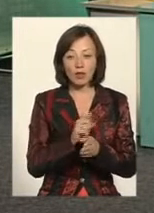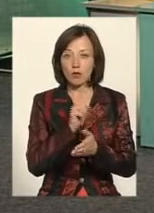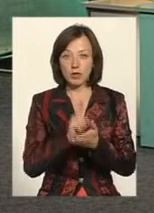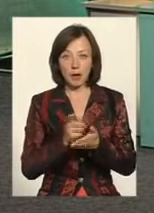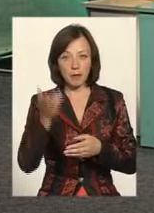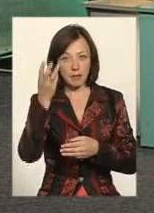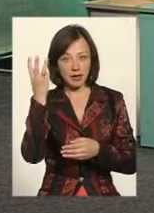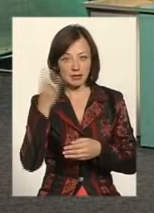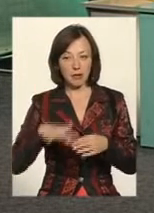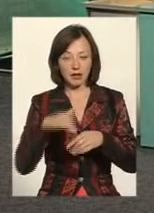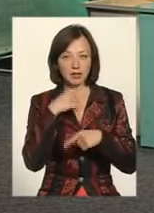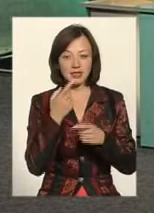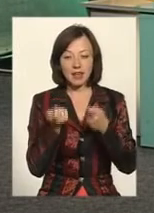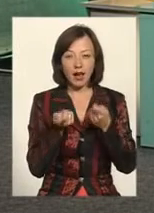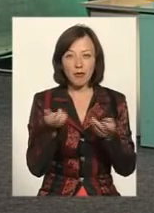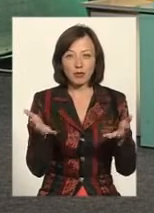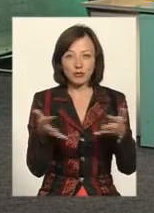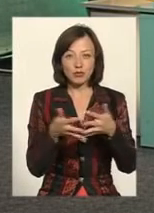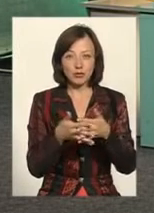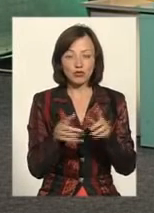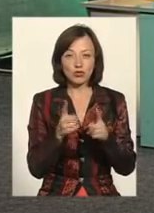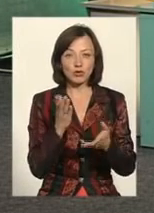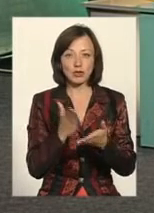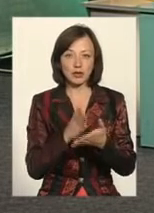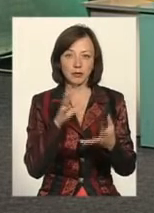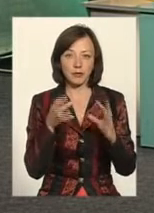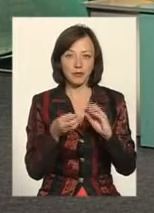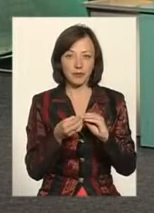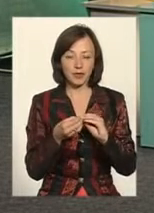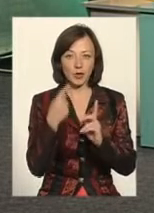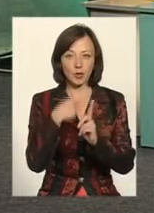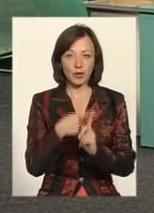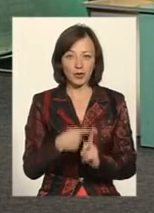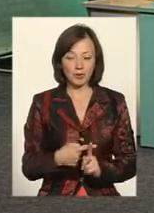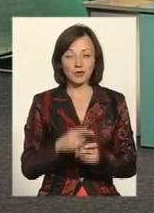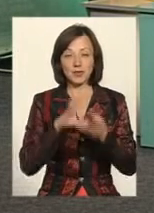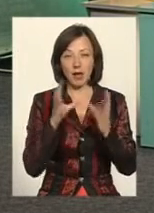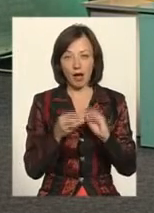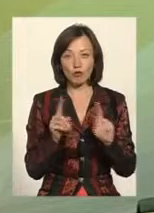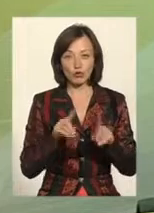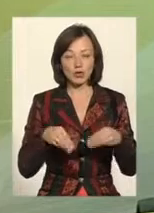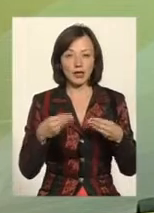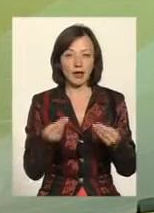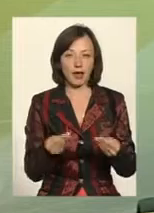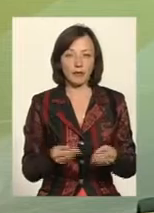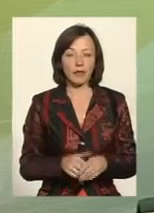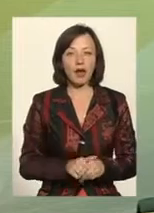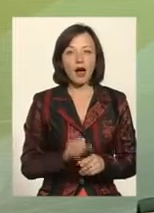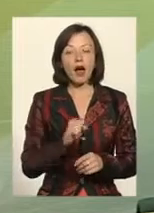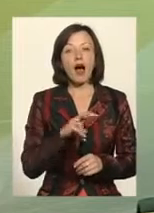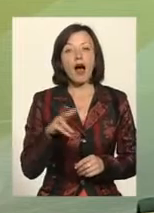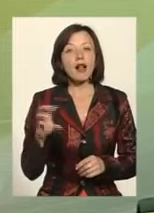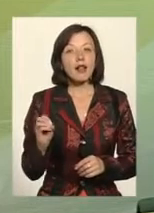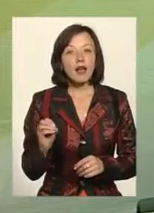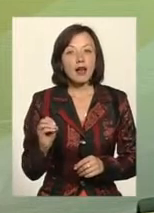Хмельницький Майдан, це сказали. Це капля до каплі вона що сточить. В общій сумі це... Так, воно, в загальному воно щось дає. Але,